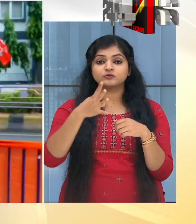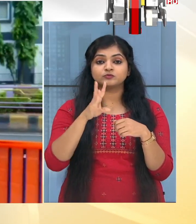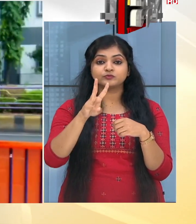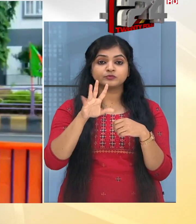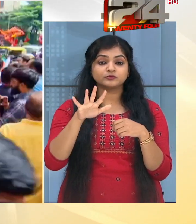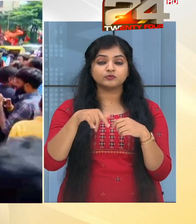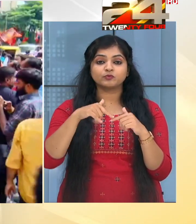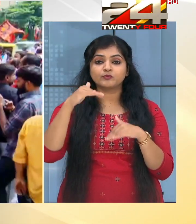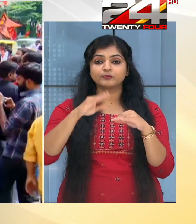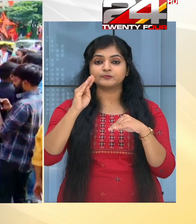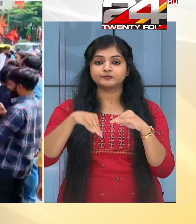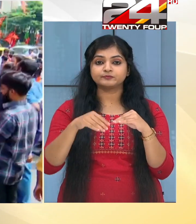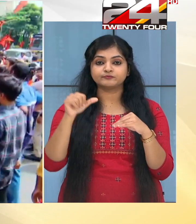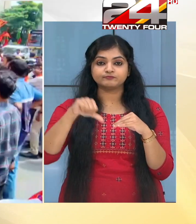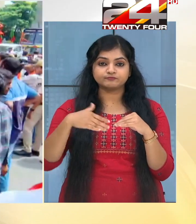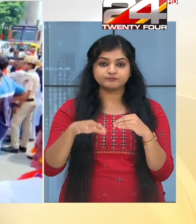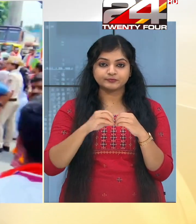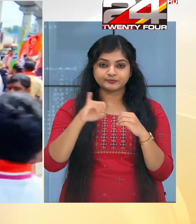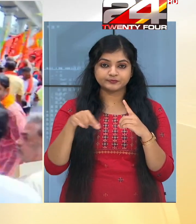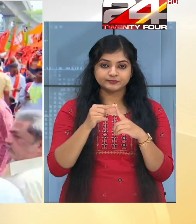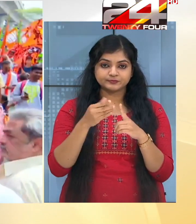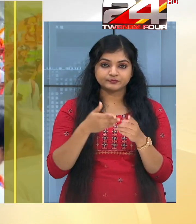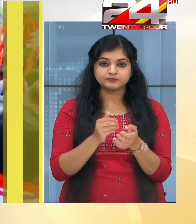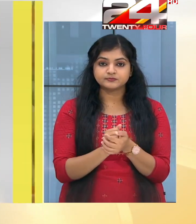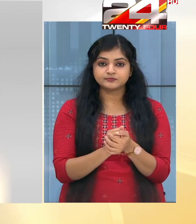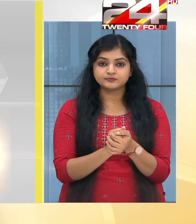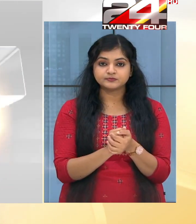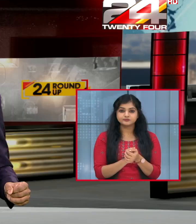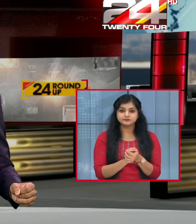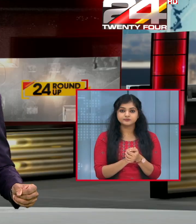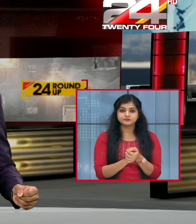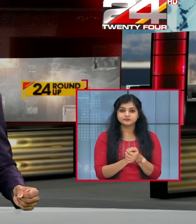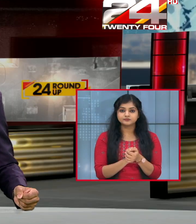16,435 വോട്ടിനാണ്. 24 ബംഗളൂരു.